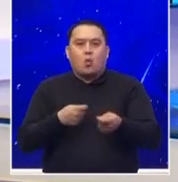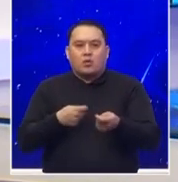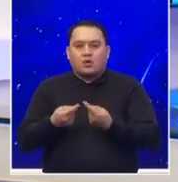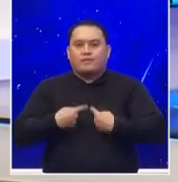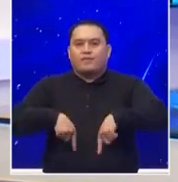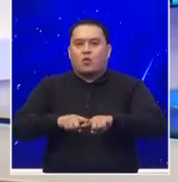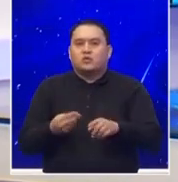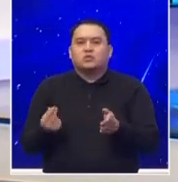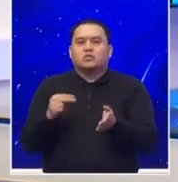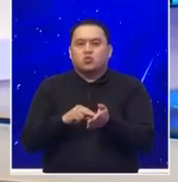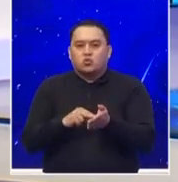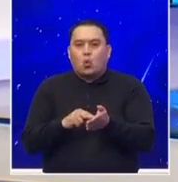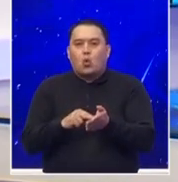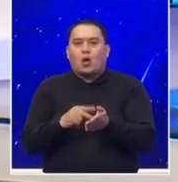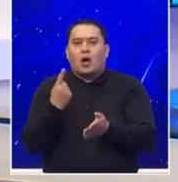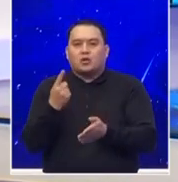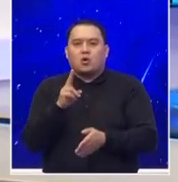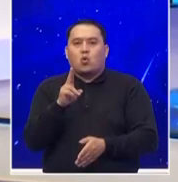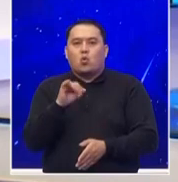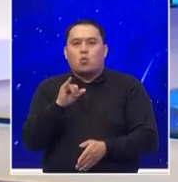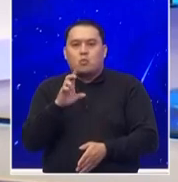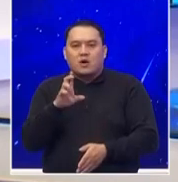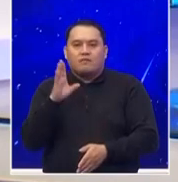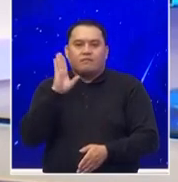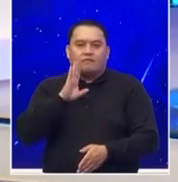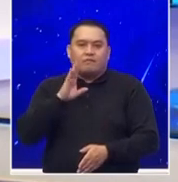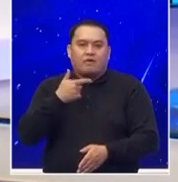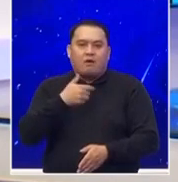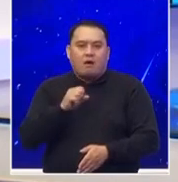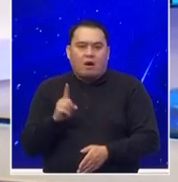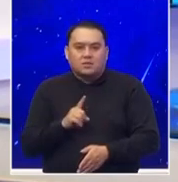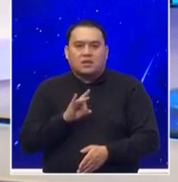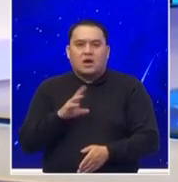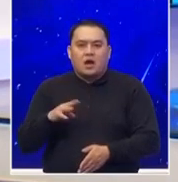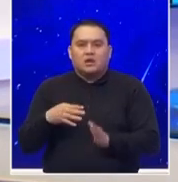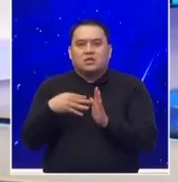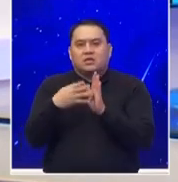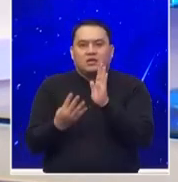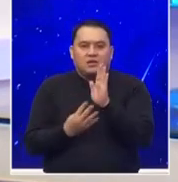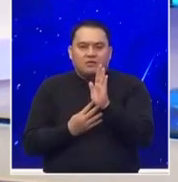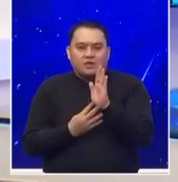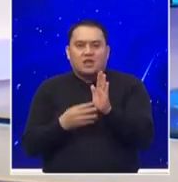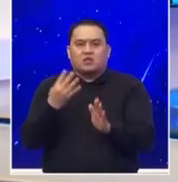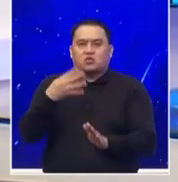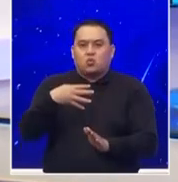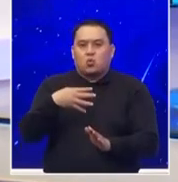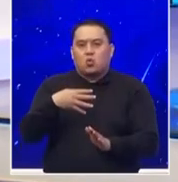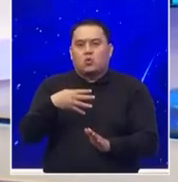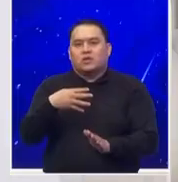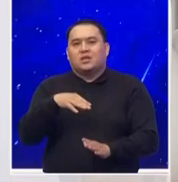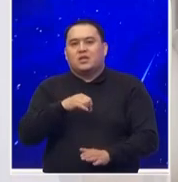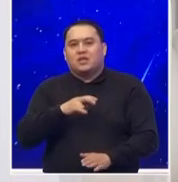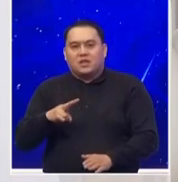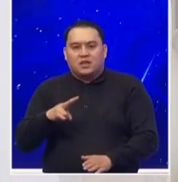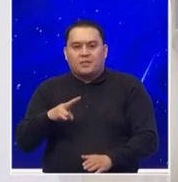естественных монополий. Так, стоимость 1 кубического метра природного газа по республике в среднем составляет 19 тенге